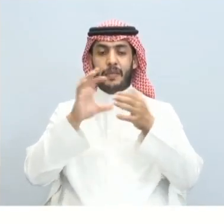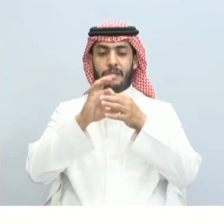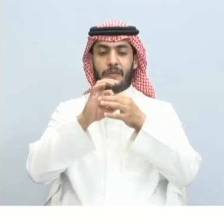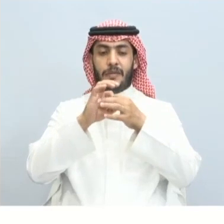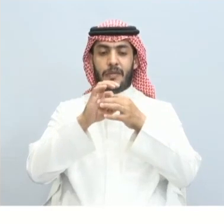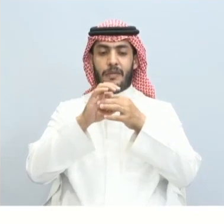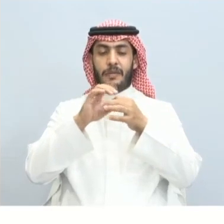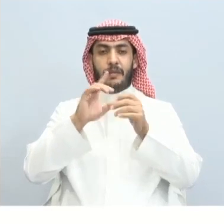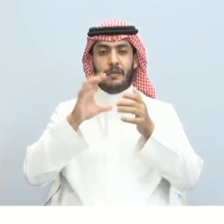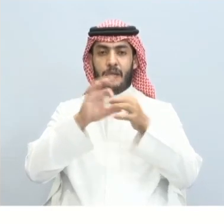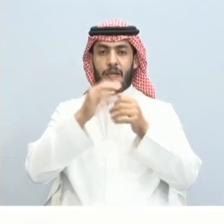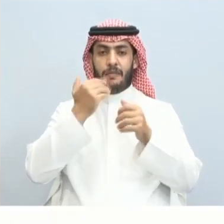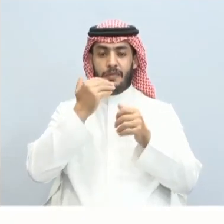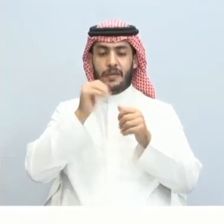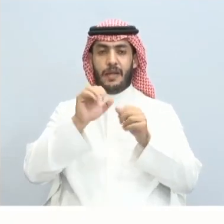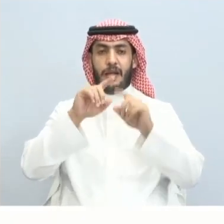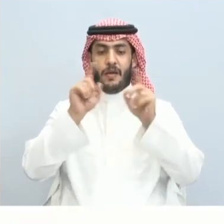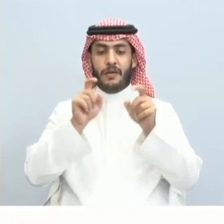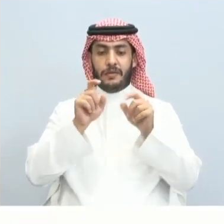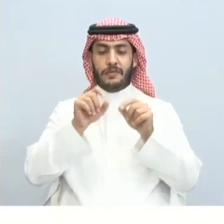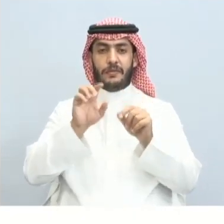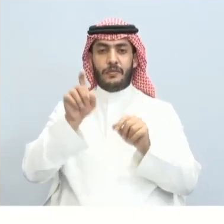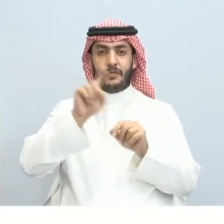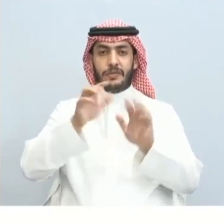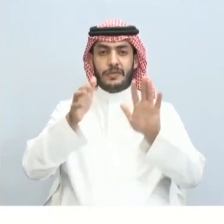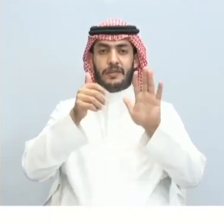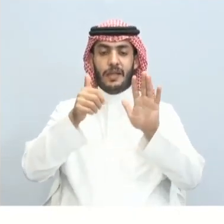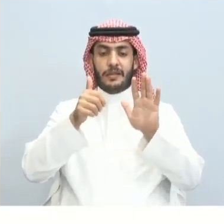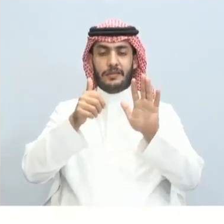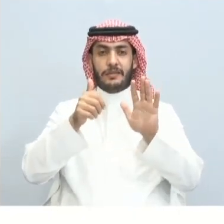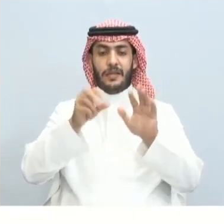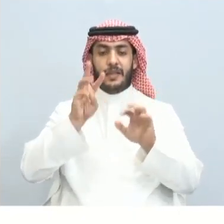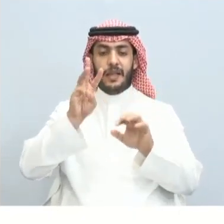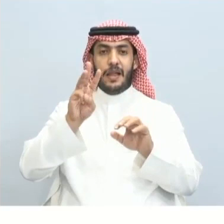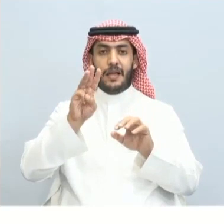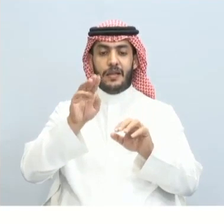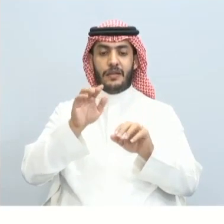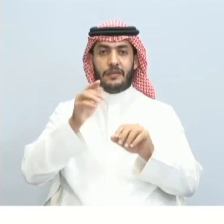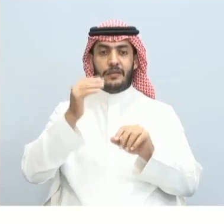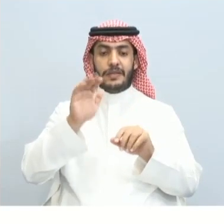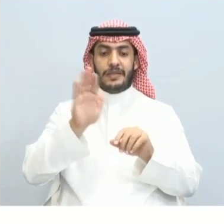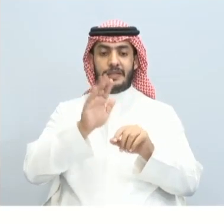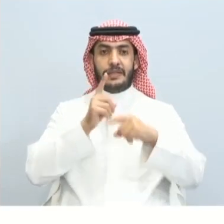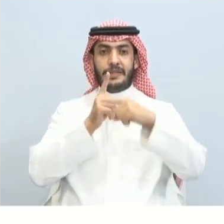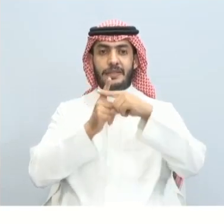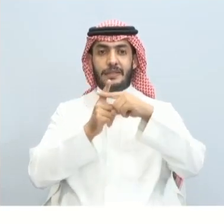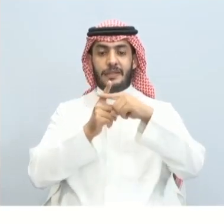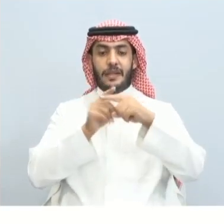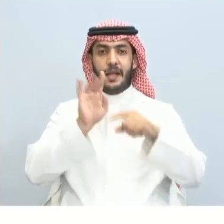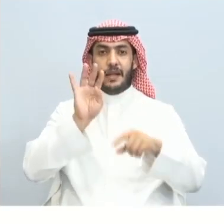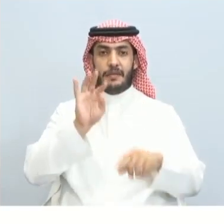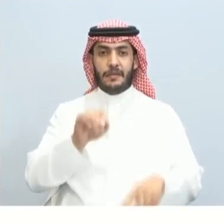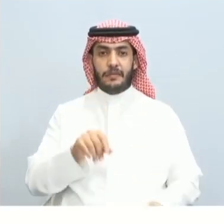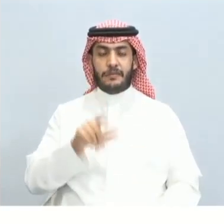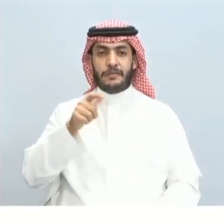مكافئه لا تتضمن اقواسا لدينا السؤال السادس عشر ثلاثه مضروب في سين زائد اربعه